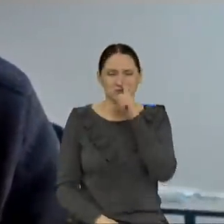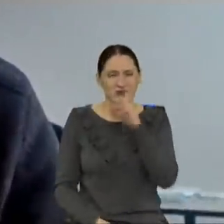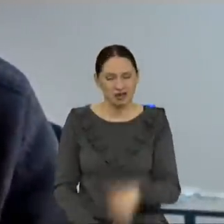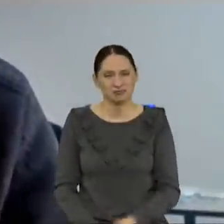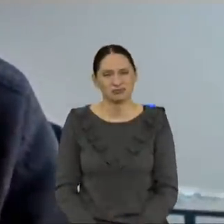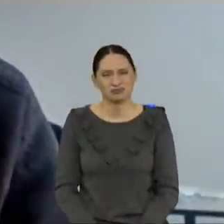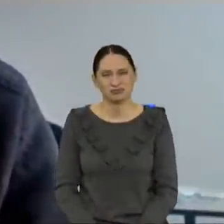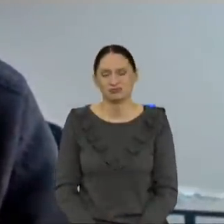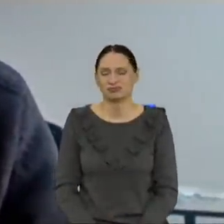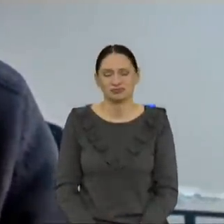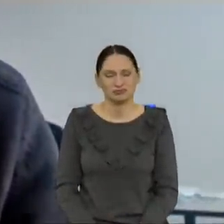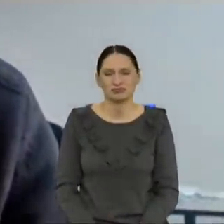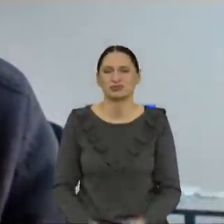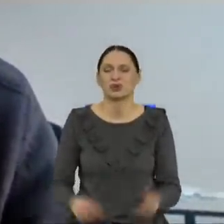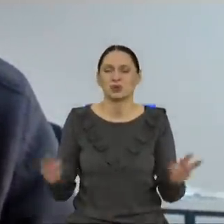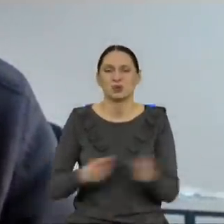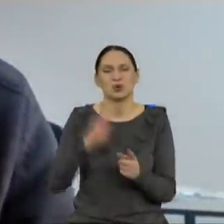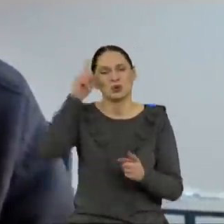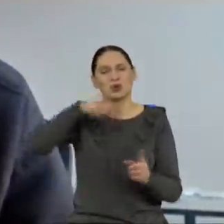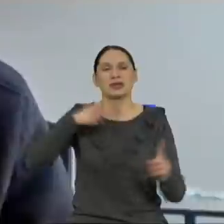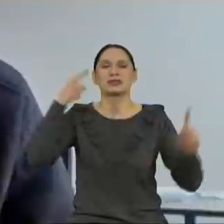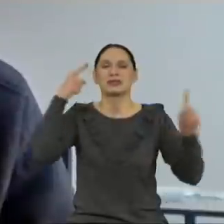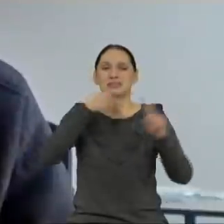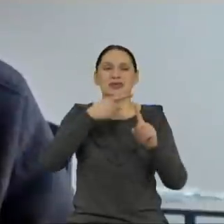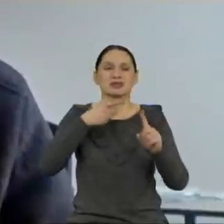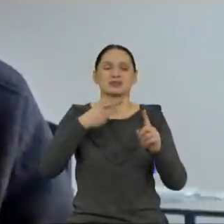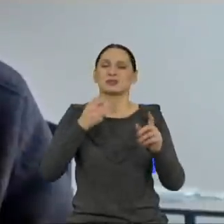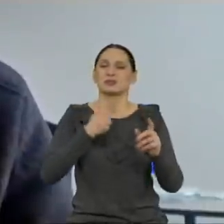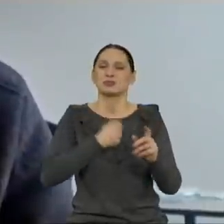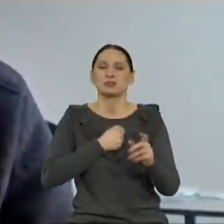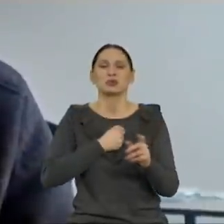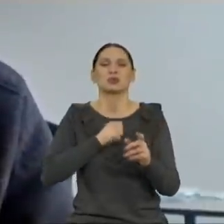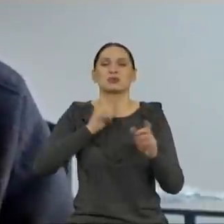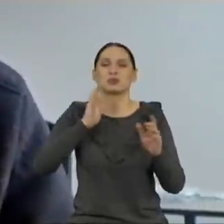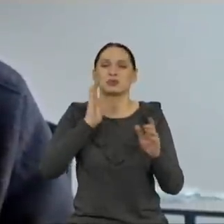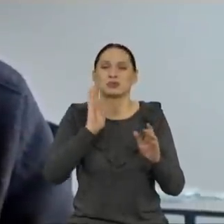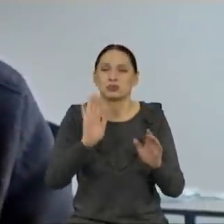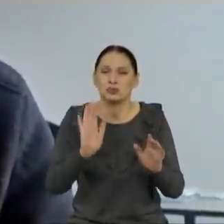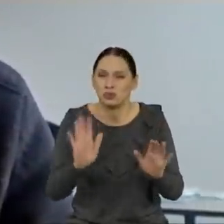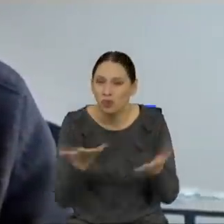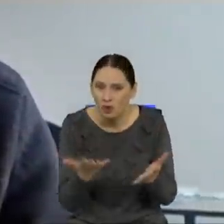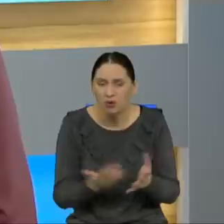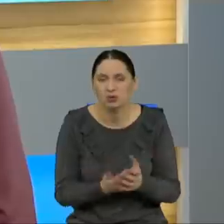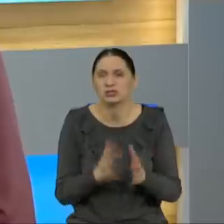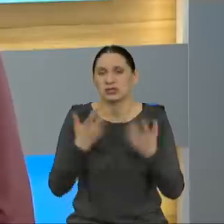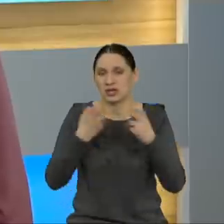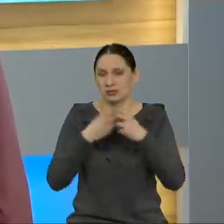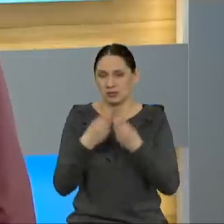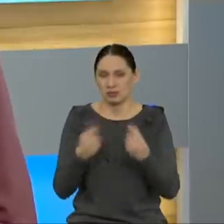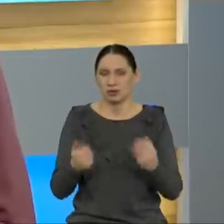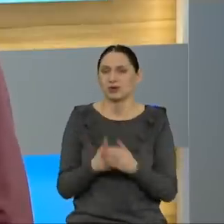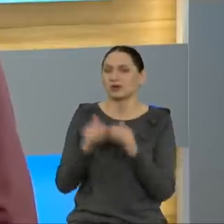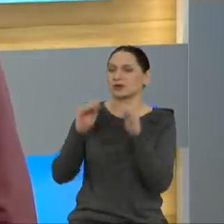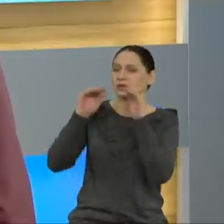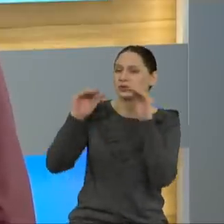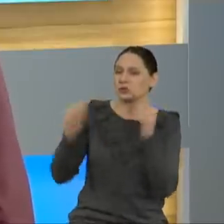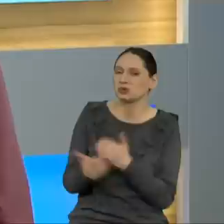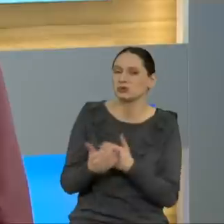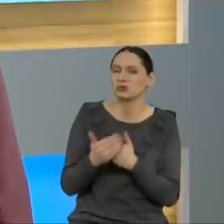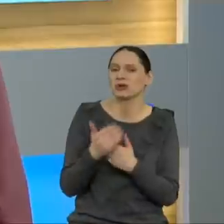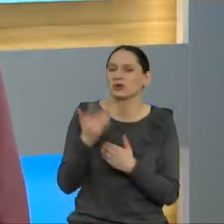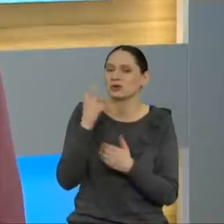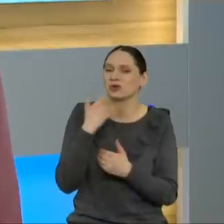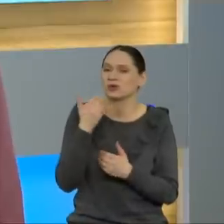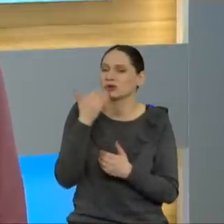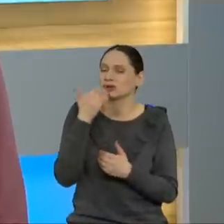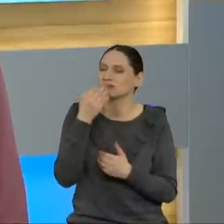aiškiai suvokiama, ko mes norime, kokius tikslus keliame ir kaip mes juos spręsim. Labai trumpai, ponia Jurkevičiau, kaip manot,